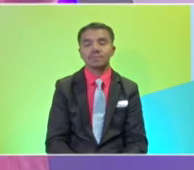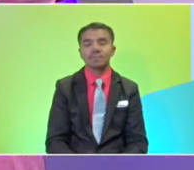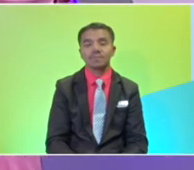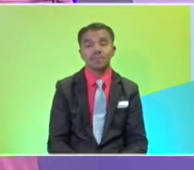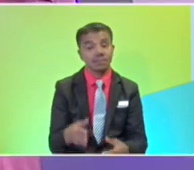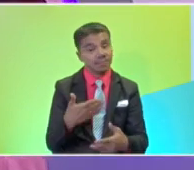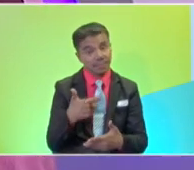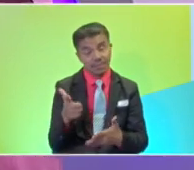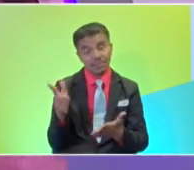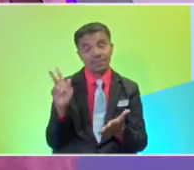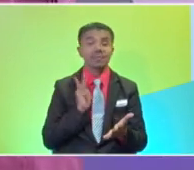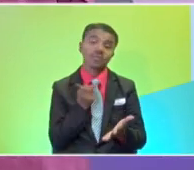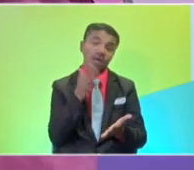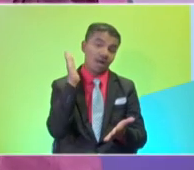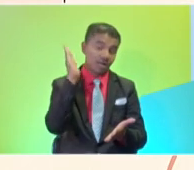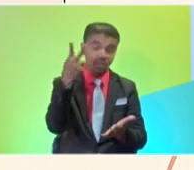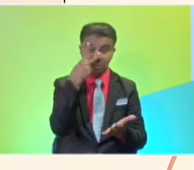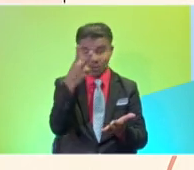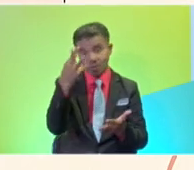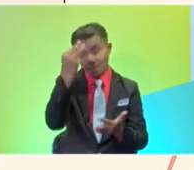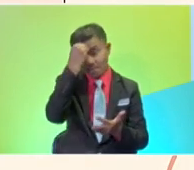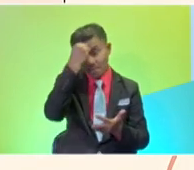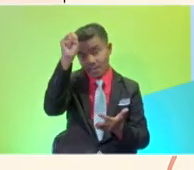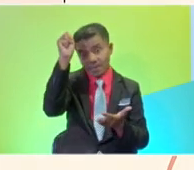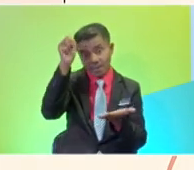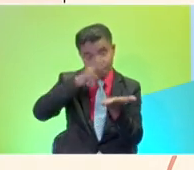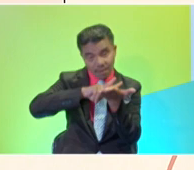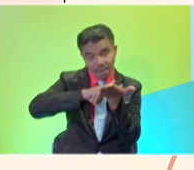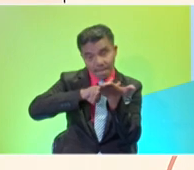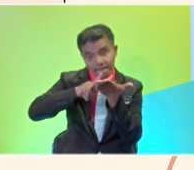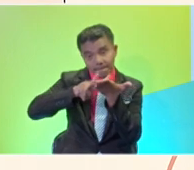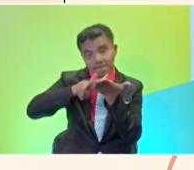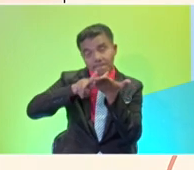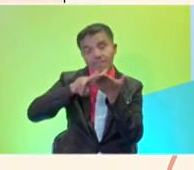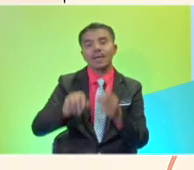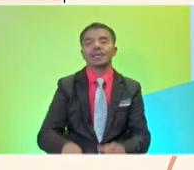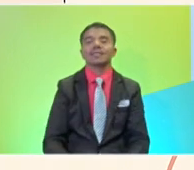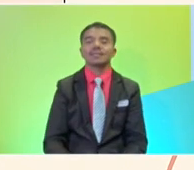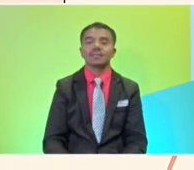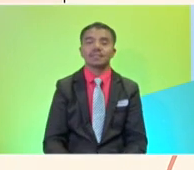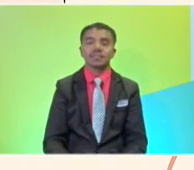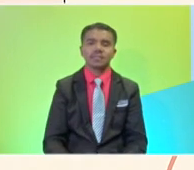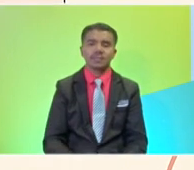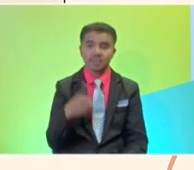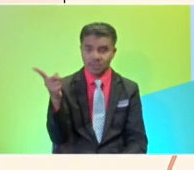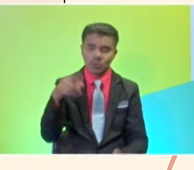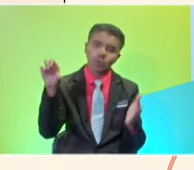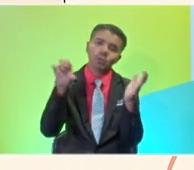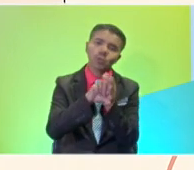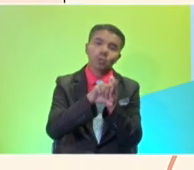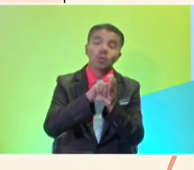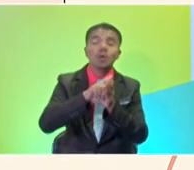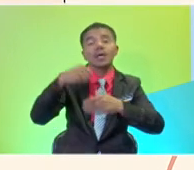membaca ya Ini dia tadi Sorry tadi kita dah baca Aiman ni di antaralah contoh aktiviti yang boleh dilakukan oleh